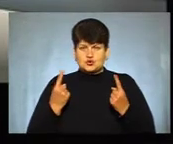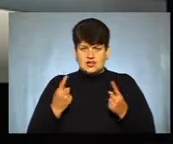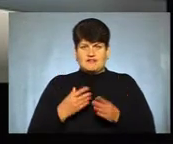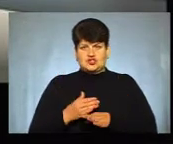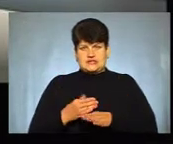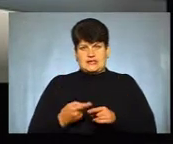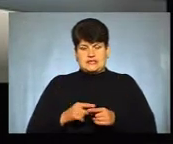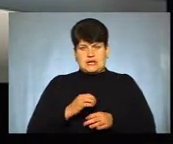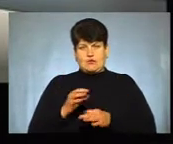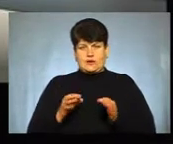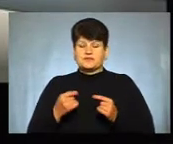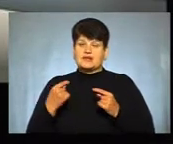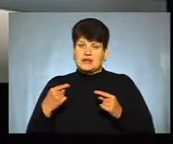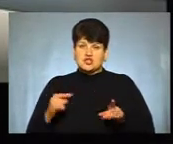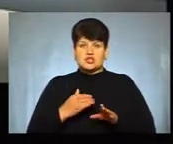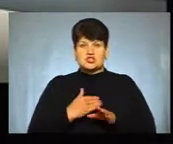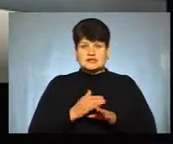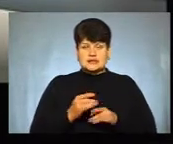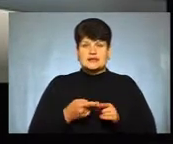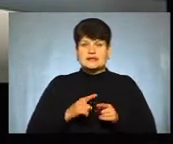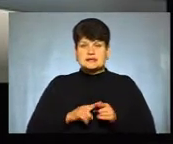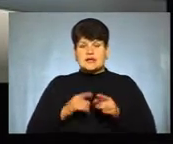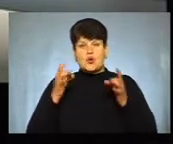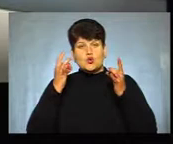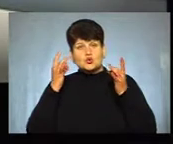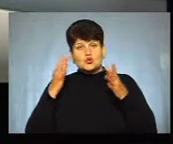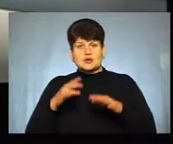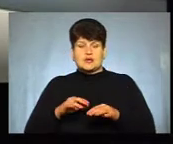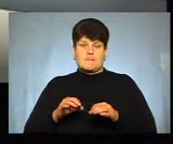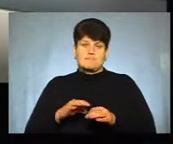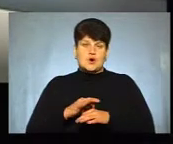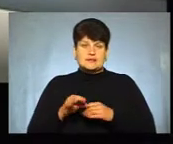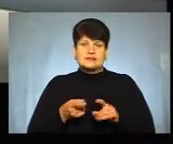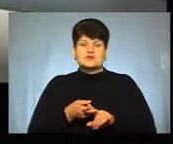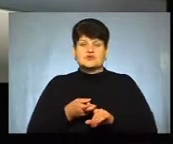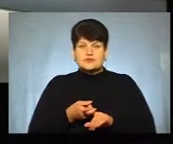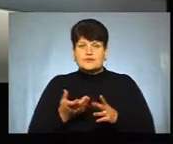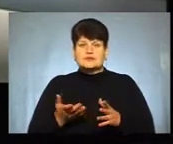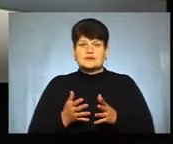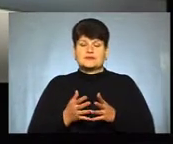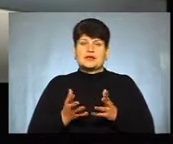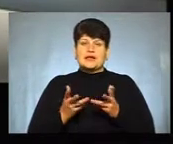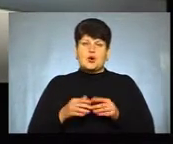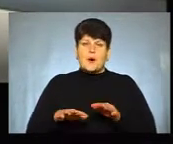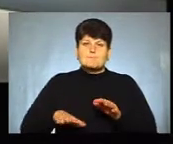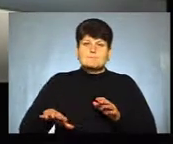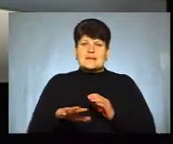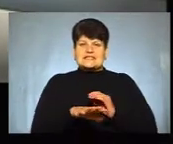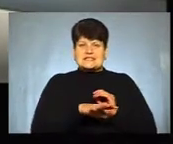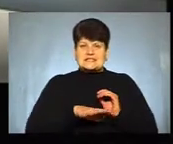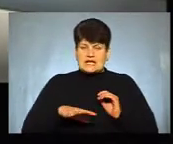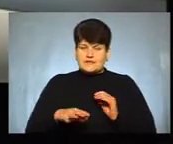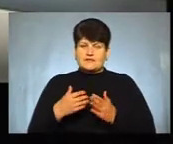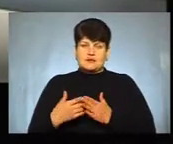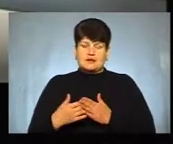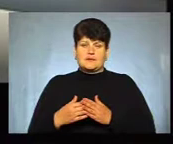проєктів. Інша частина – це безпосередньо ці культурні проєкти, тобто це, які стосуються вже більш таких кількох навіть масивів. А,